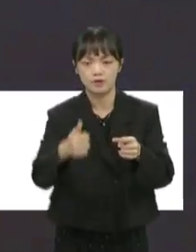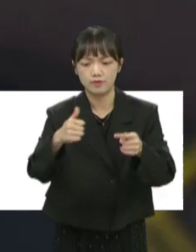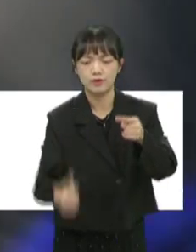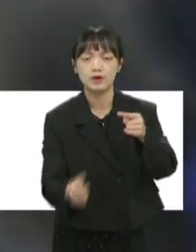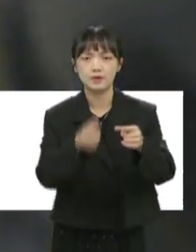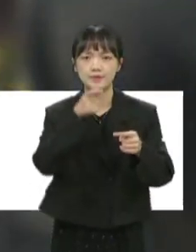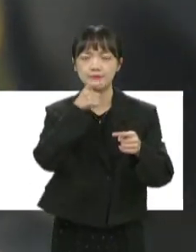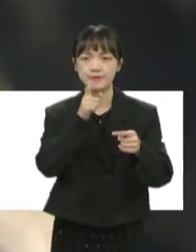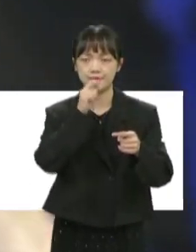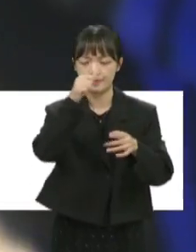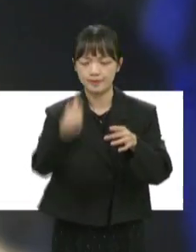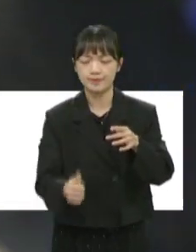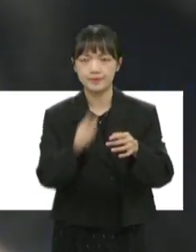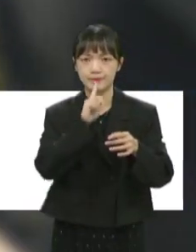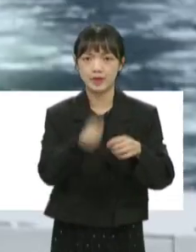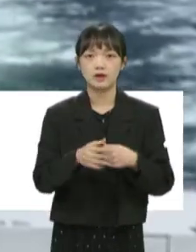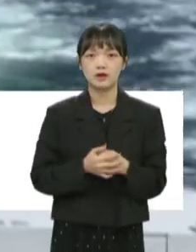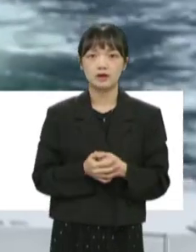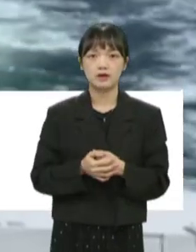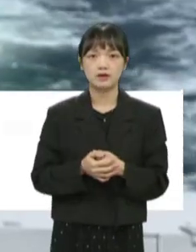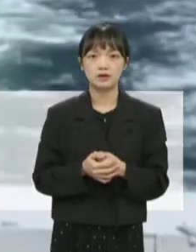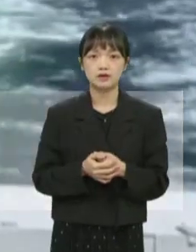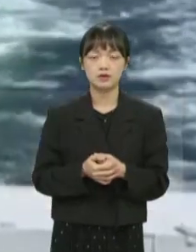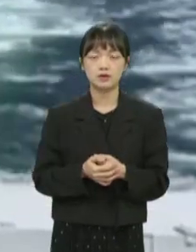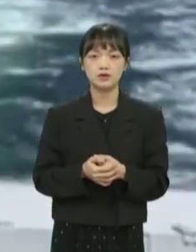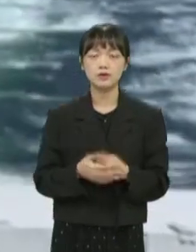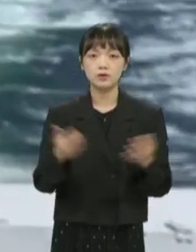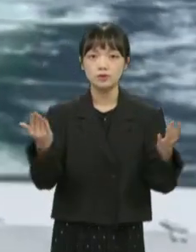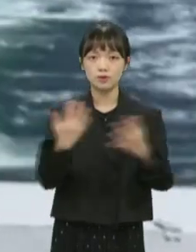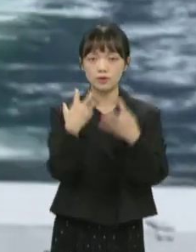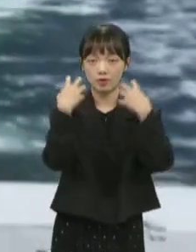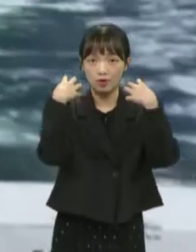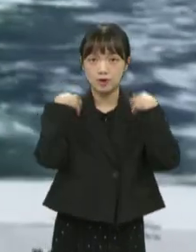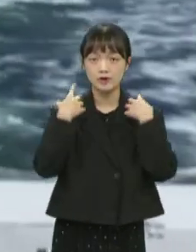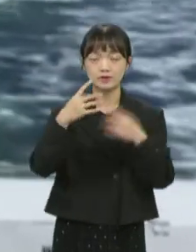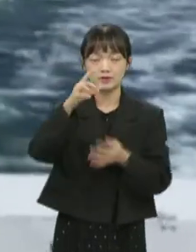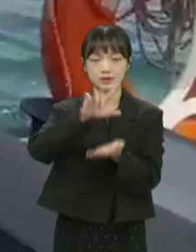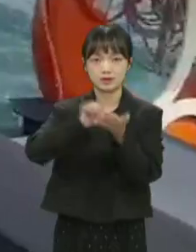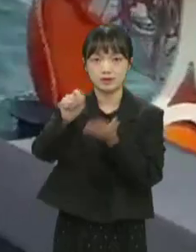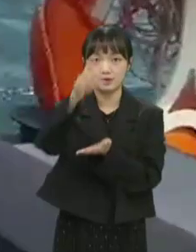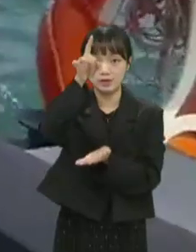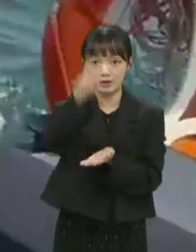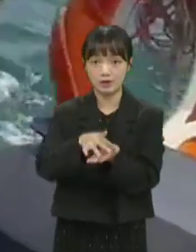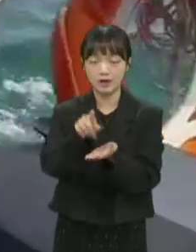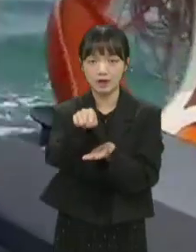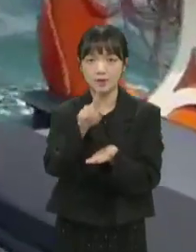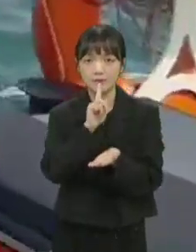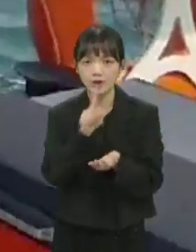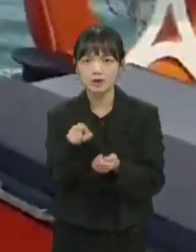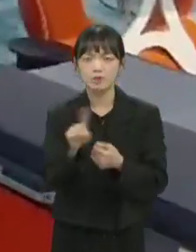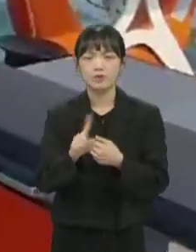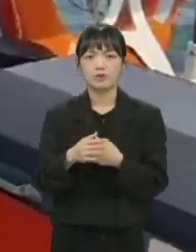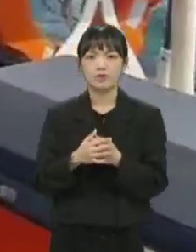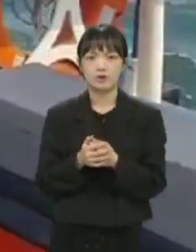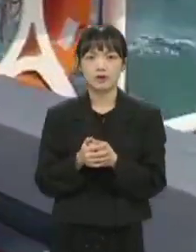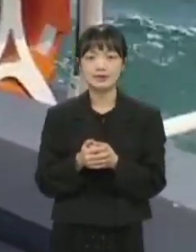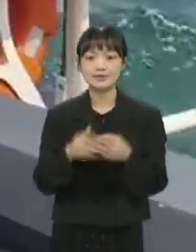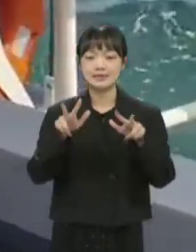있습니다 대전 노동청 천안지청은 사고가 발생한 장소에서 트럭 상부 작업을 중지시키고